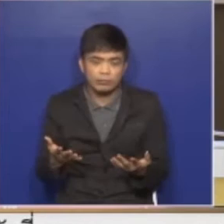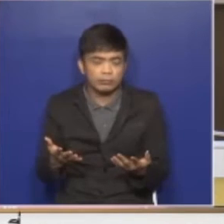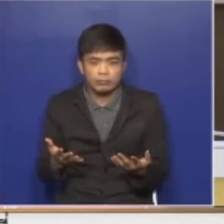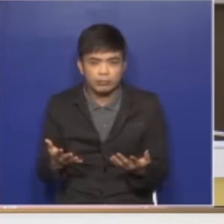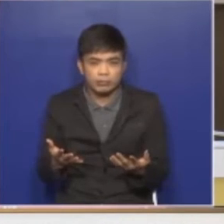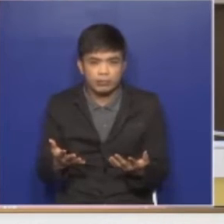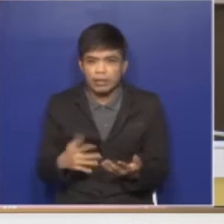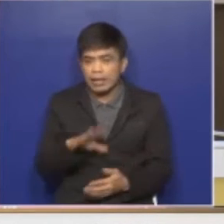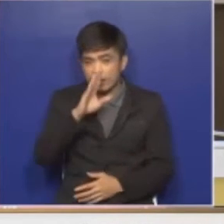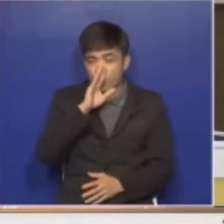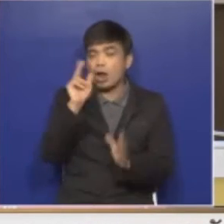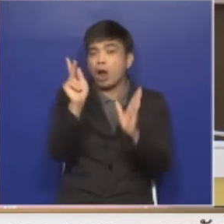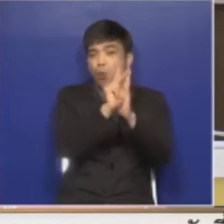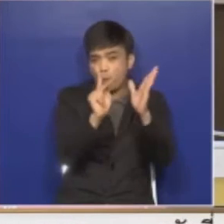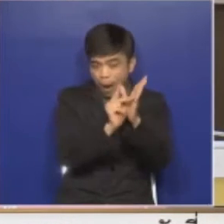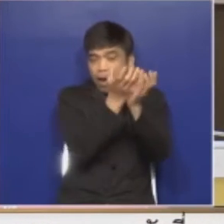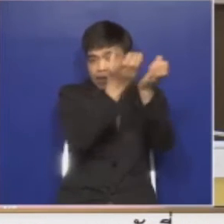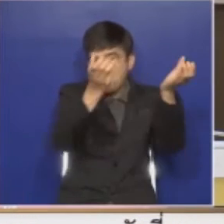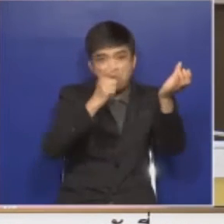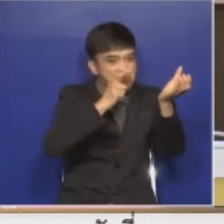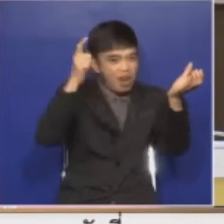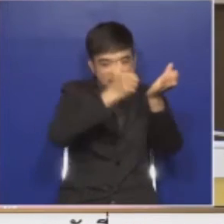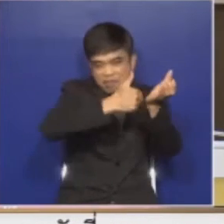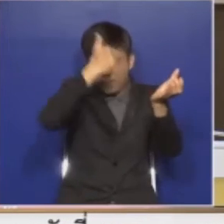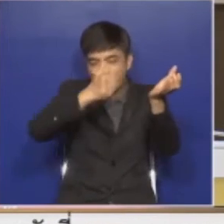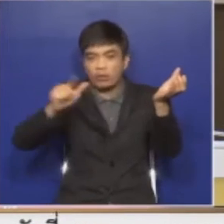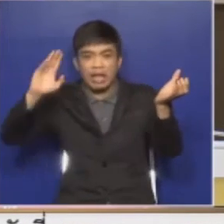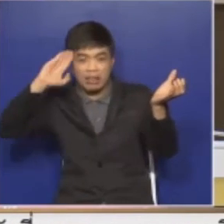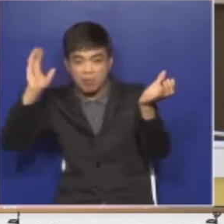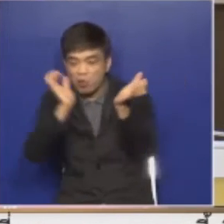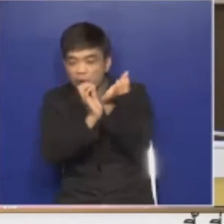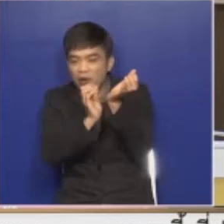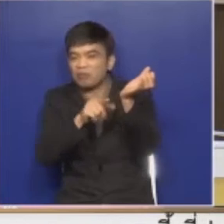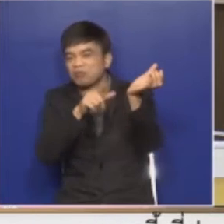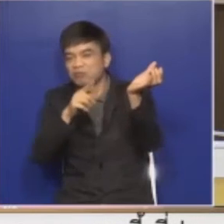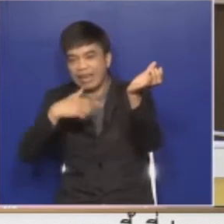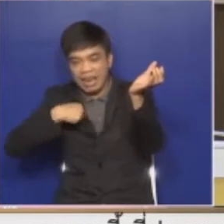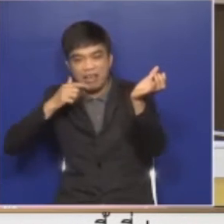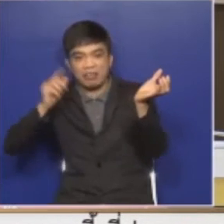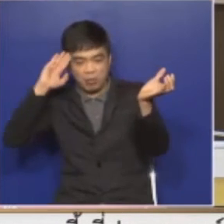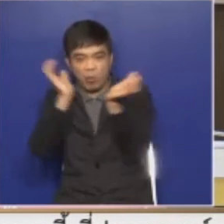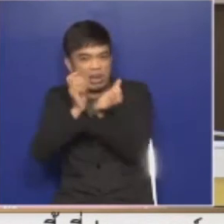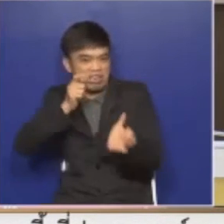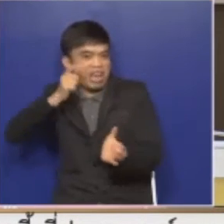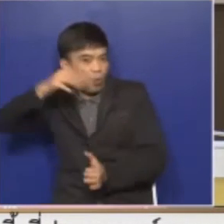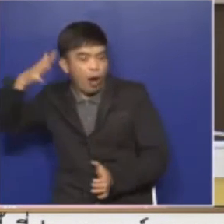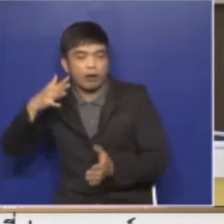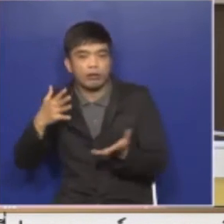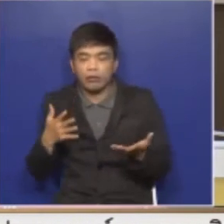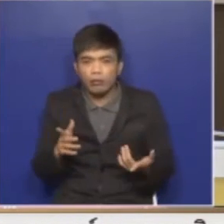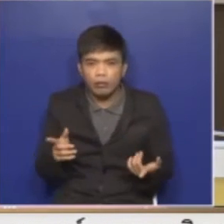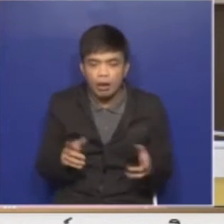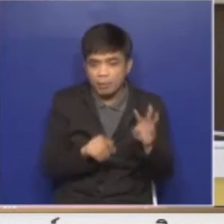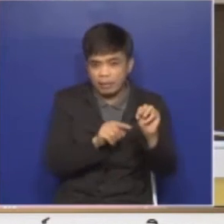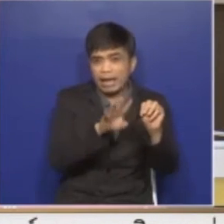ไปใหญ่กว่ากฎหมายแล้วทำดูนะครับกำหนดหน้าตา 34ก็ให้สิทธิการแสดงความคิดเห็นจำนวนมาตรา